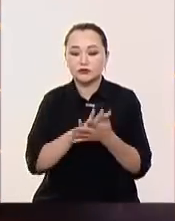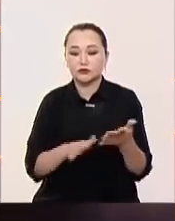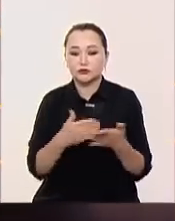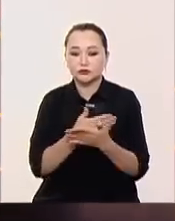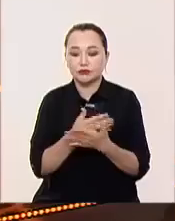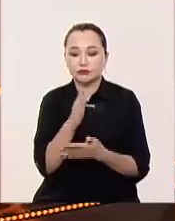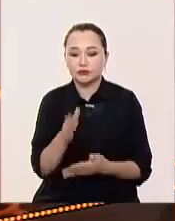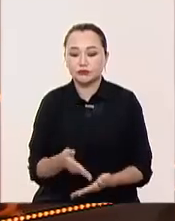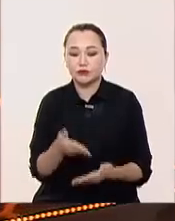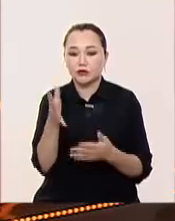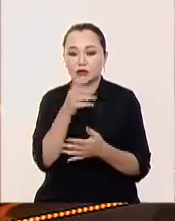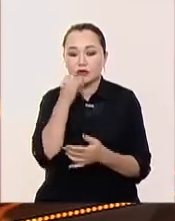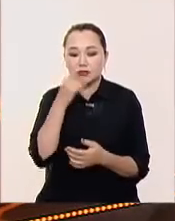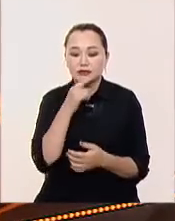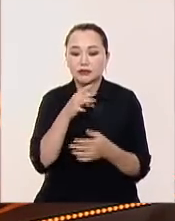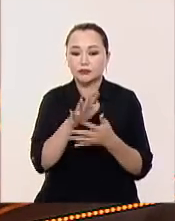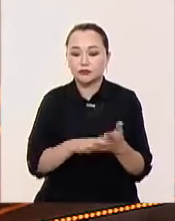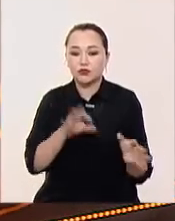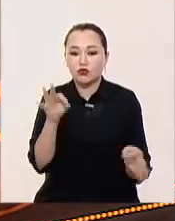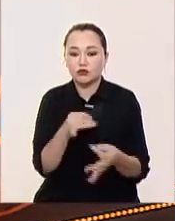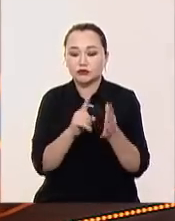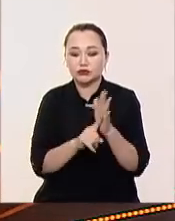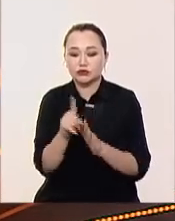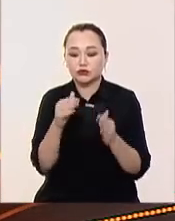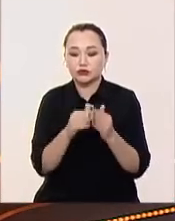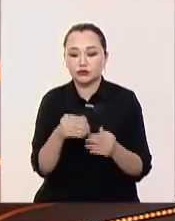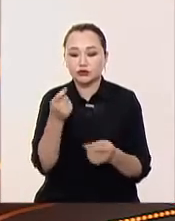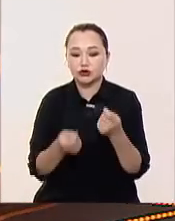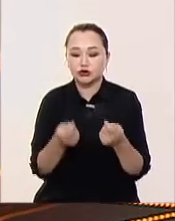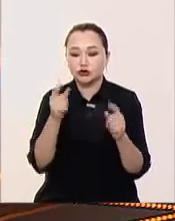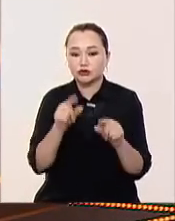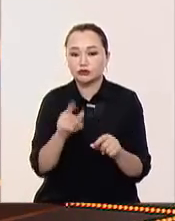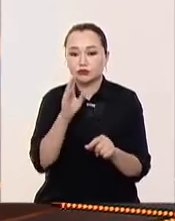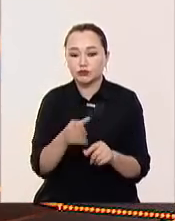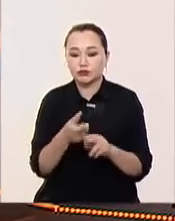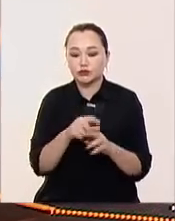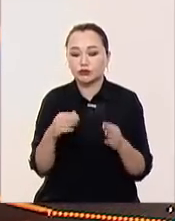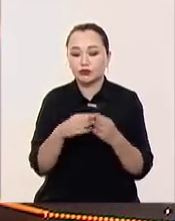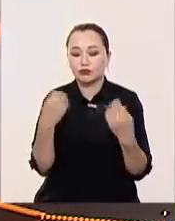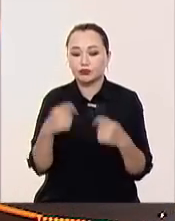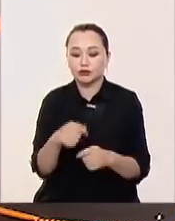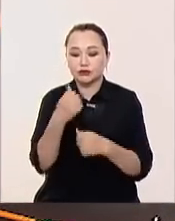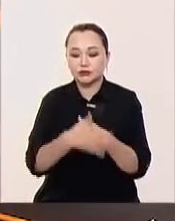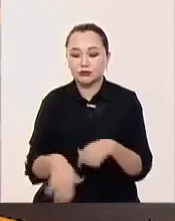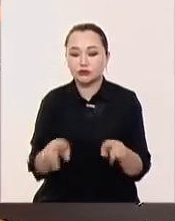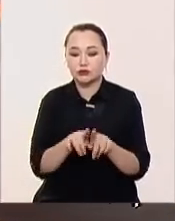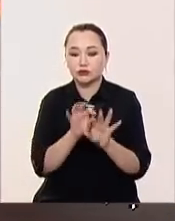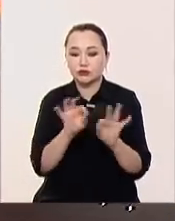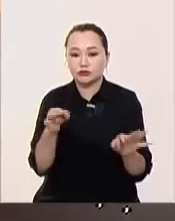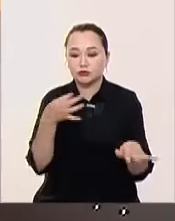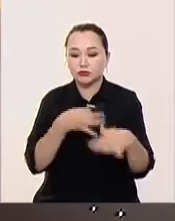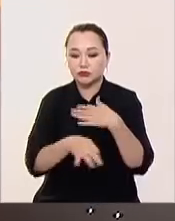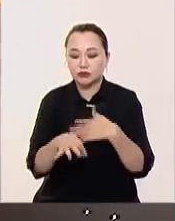Информбюро. Қазақстанда алдағы күзден бастап тұрғын үй бағасы арзандайды. Еліміздегі жылжымайтын мүлік сату орталықтарының мамандары осылай деп болжап